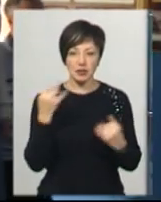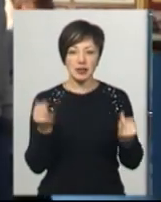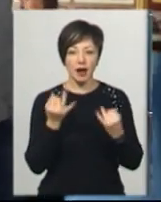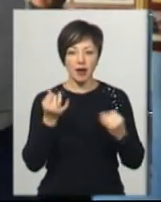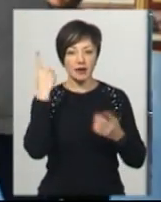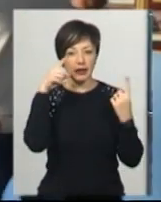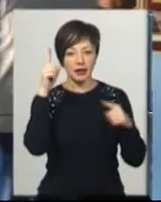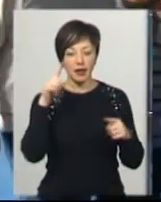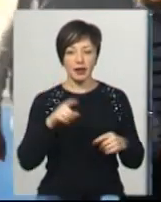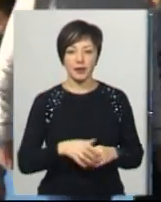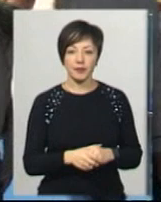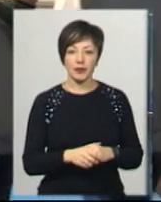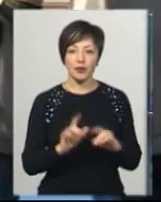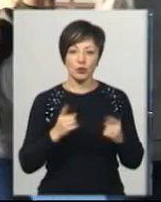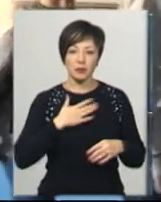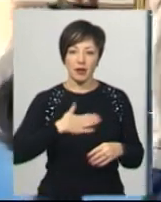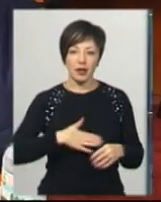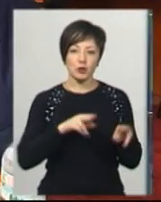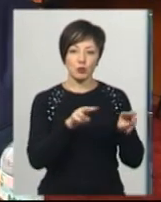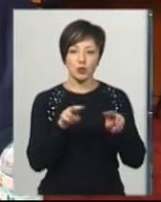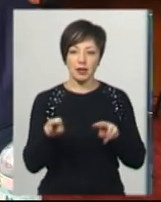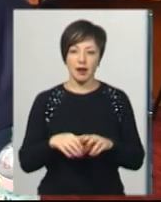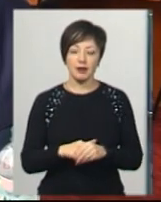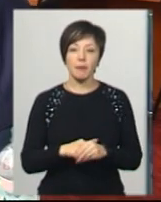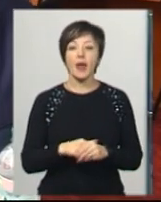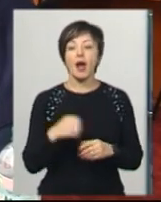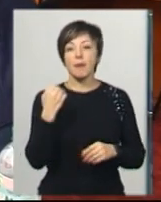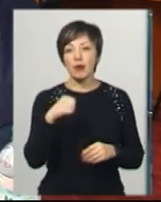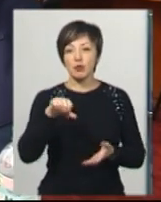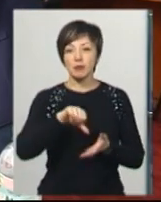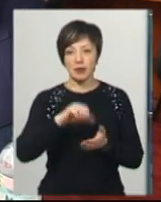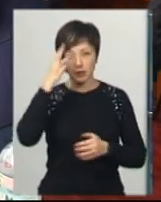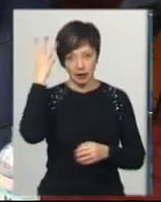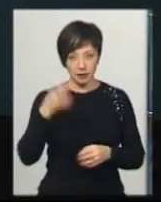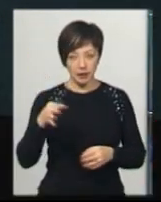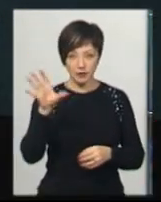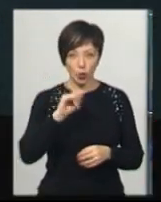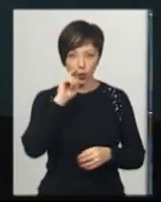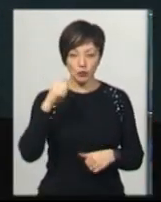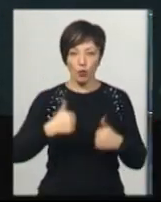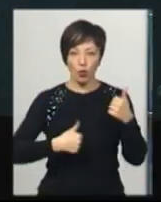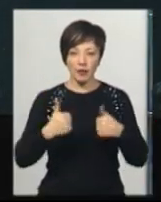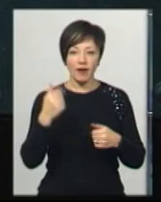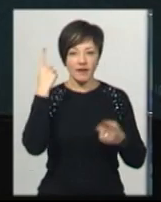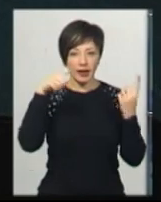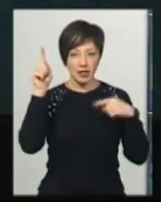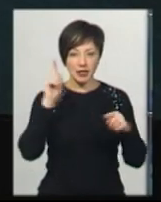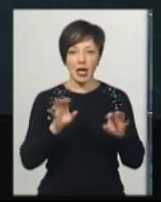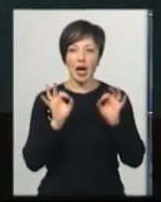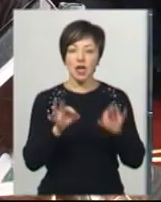цікаві ідеї, і це дуже приємно спостерігати. Переможці представлятимуть Хмельниччину на всеукраїнському конкурсі винахідницьких